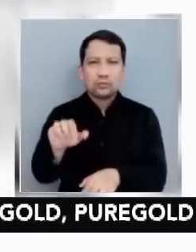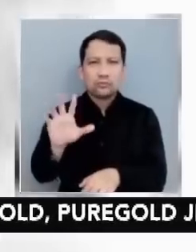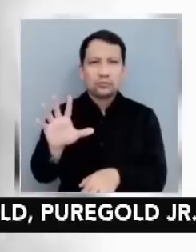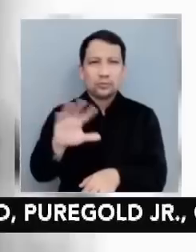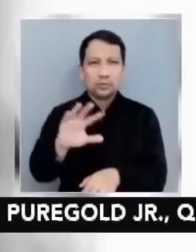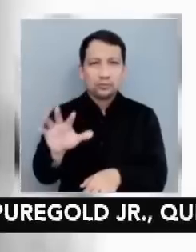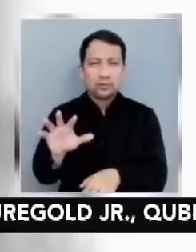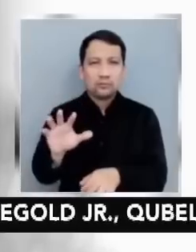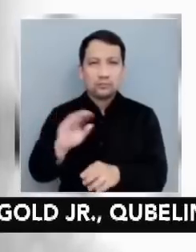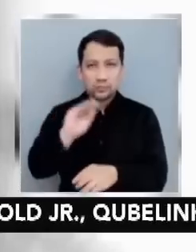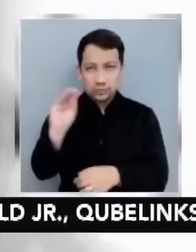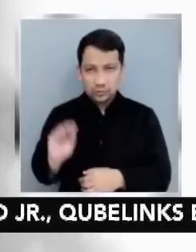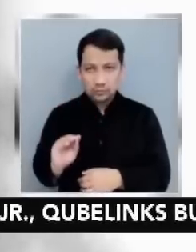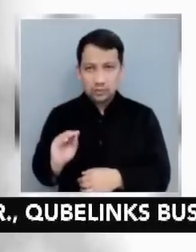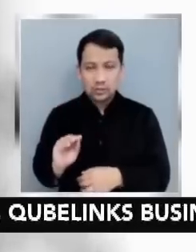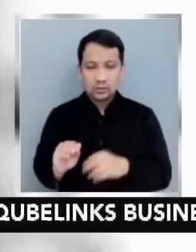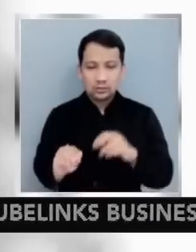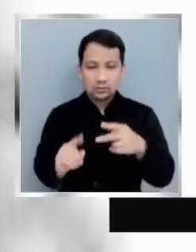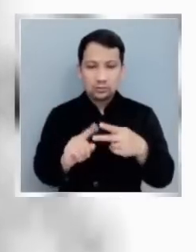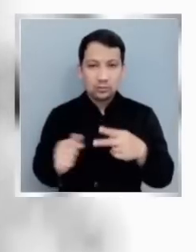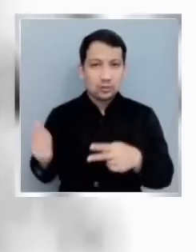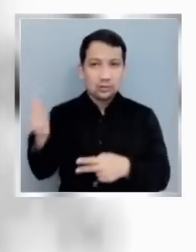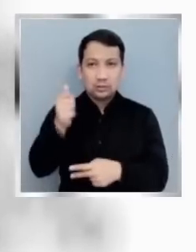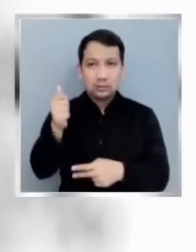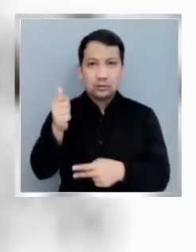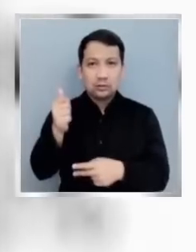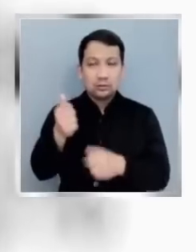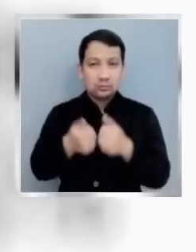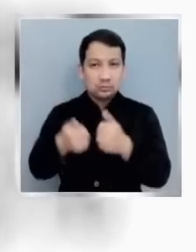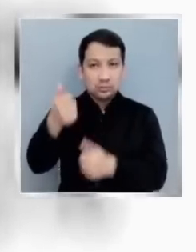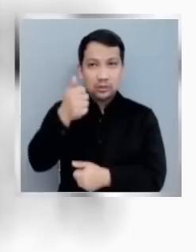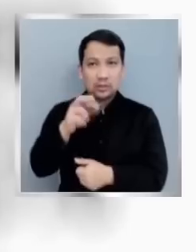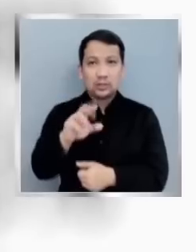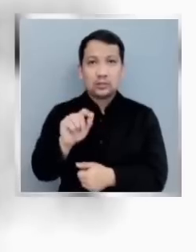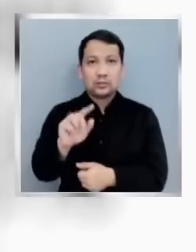93.55%. Nanguna naman sa may pinakamataas na passing rate na